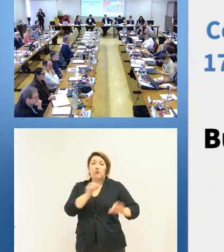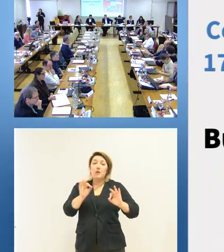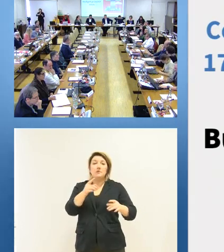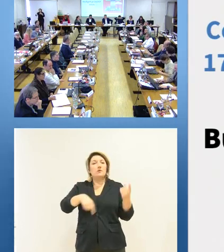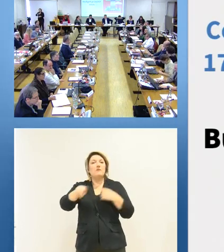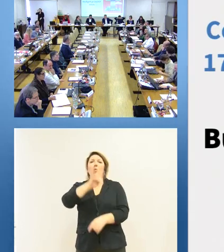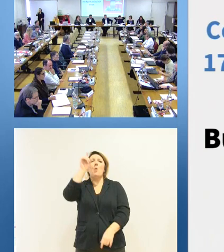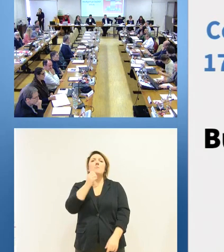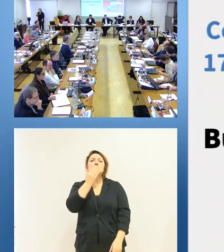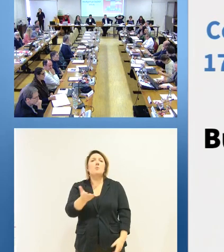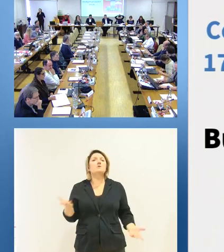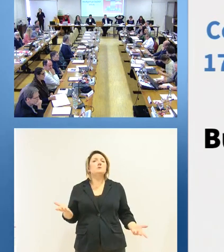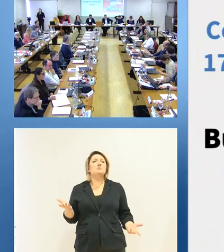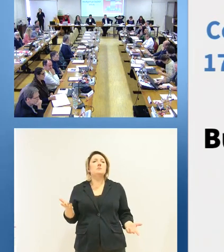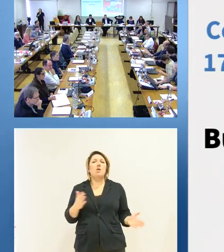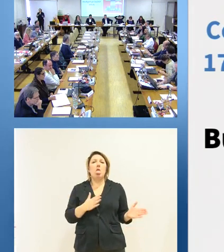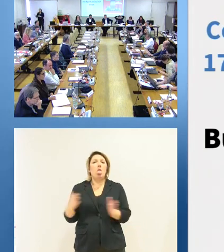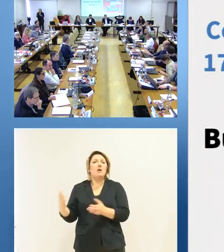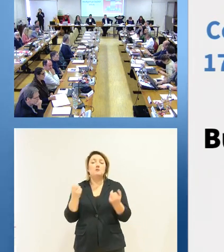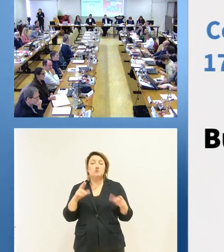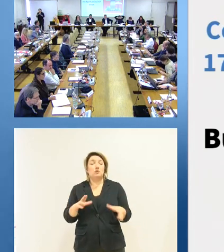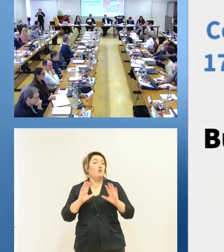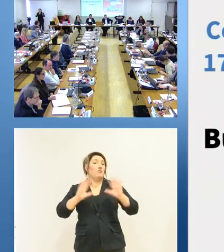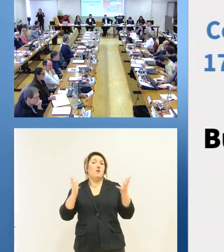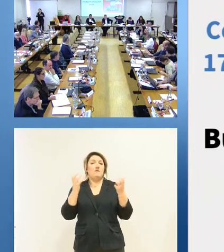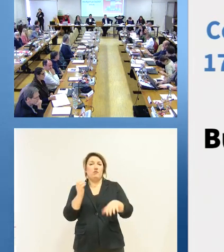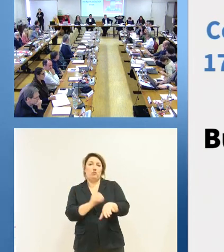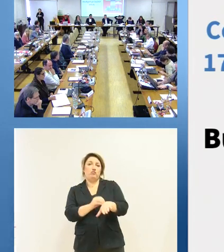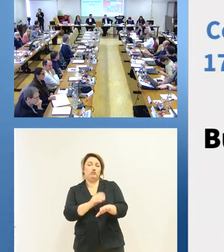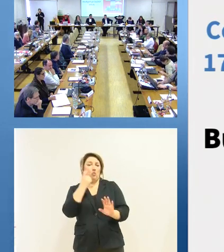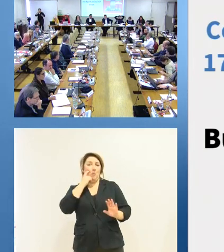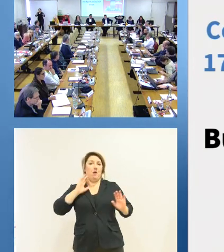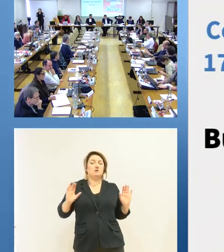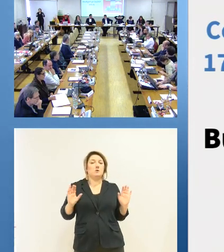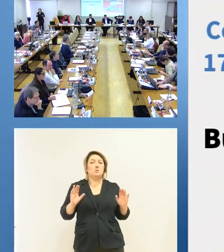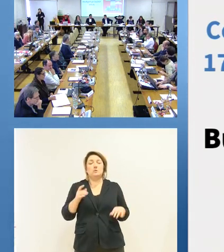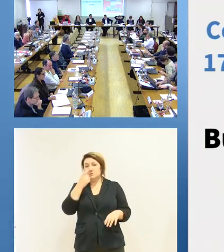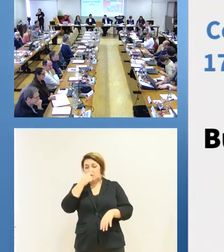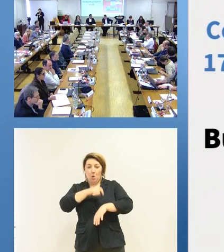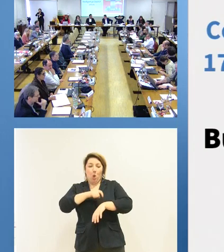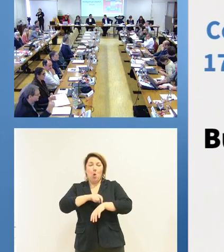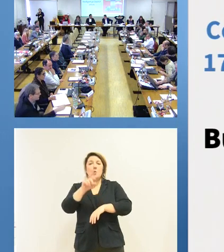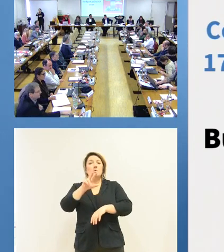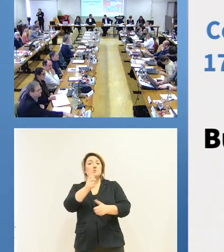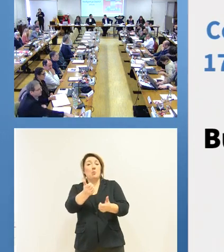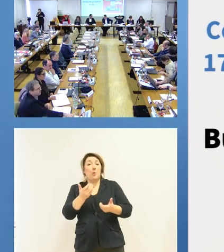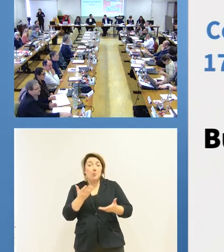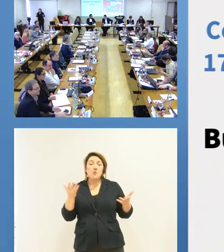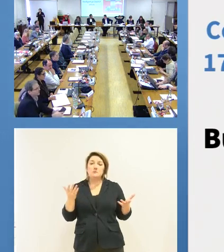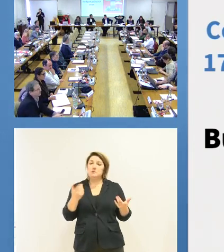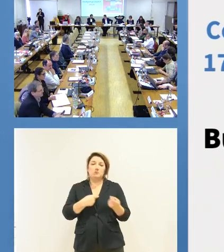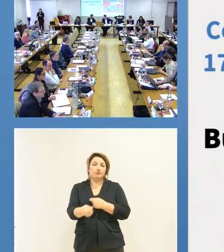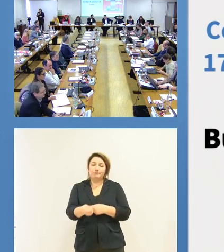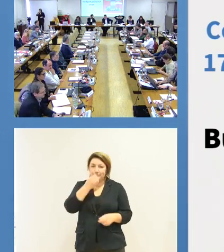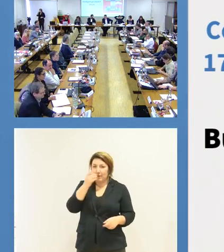conseil municipal donc voilà je voulais juste vous faire cette remarque il me semble que l'horaire que vous avez proposé n'est pas